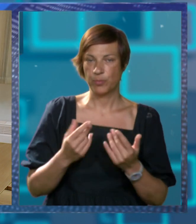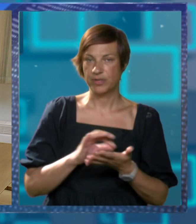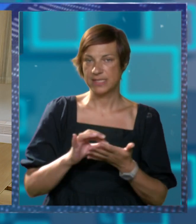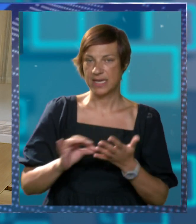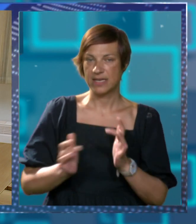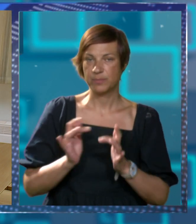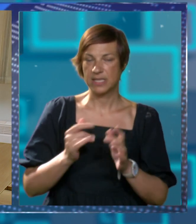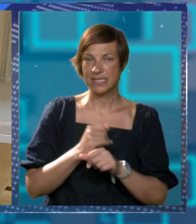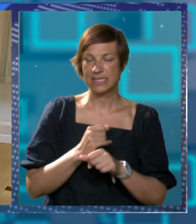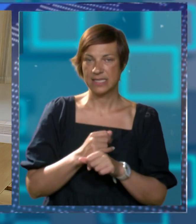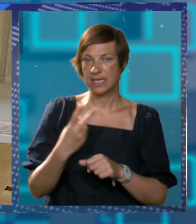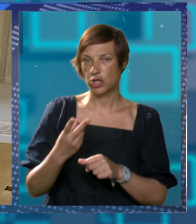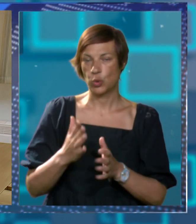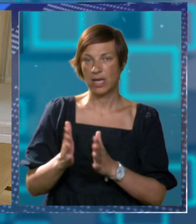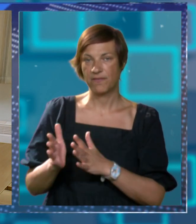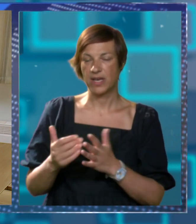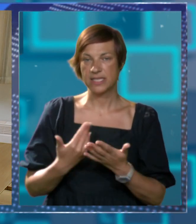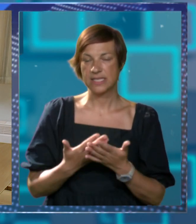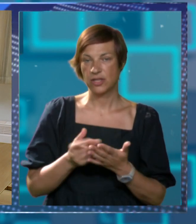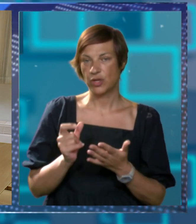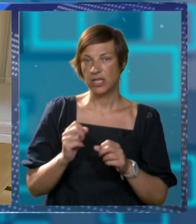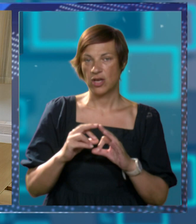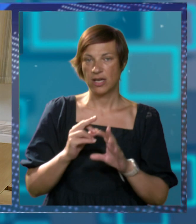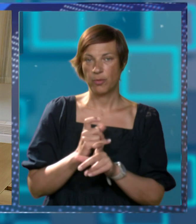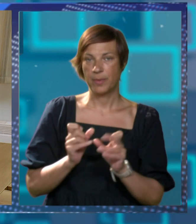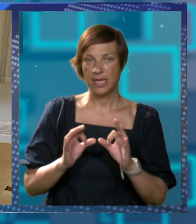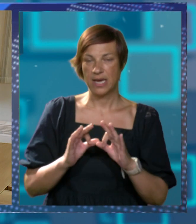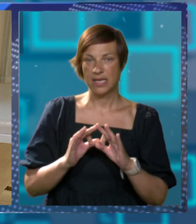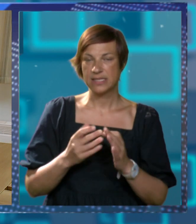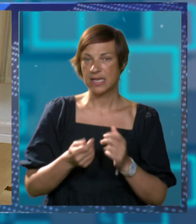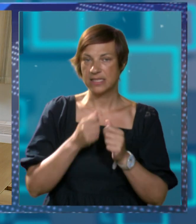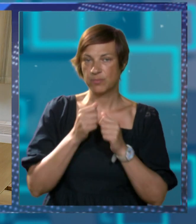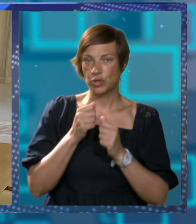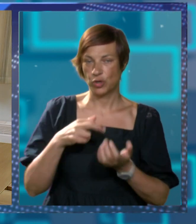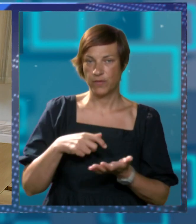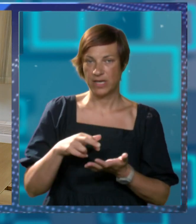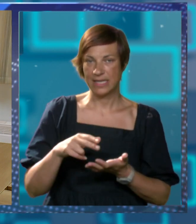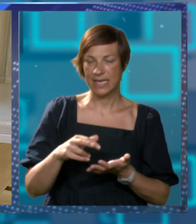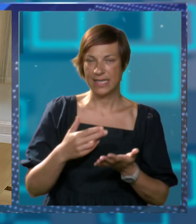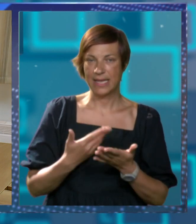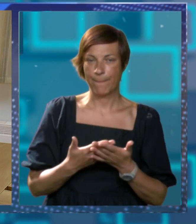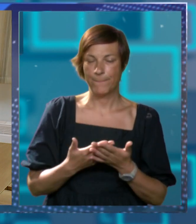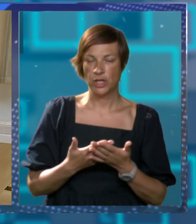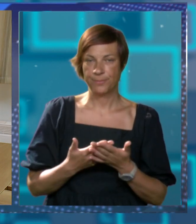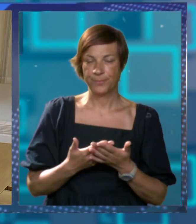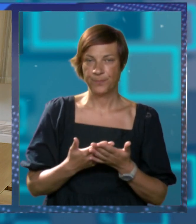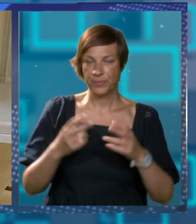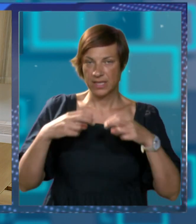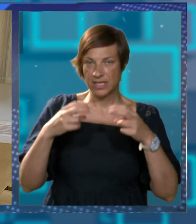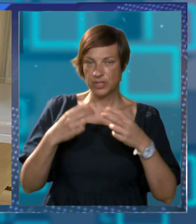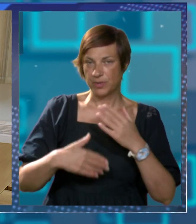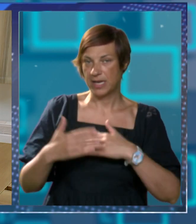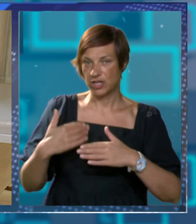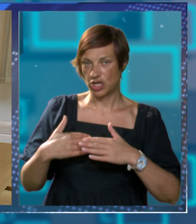za raspis natječaja za izgradnju te druge faze. To je dio aglomeracije, ali smo na neki način dogovorili da idemo, da će provjera